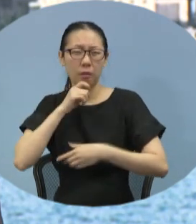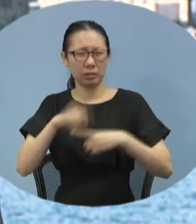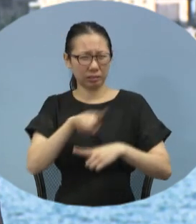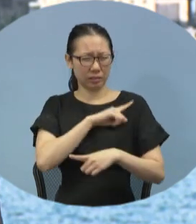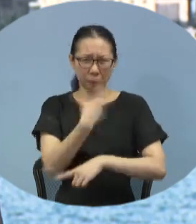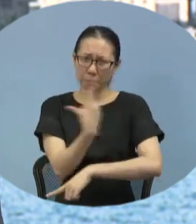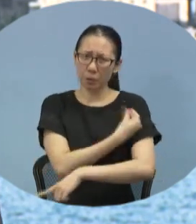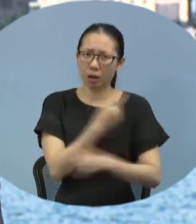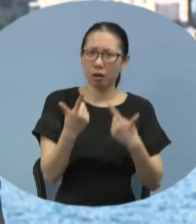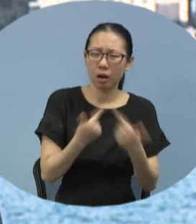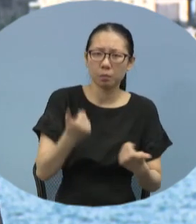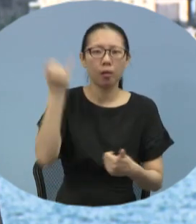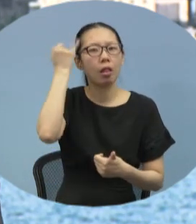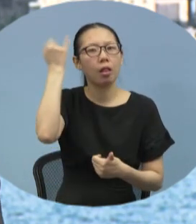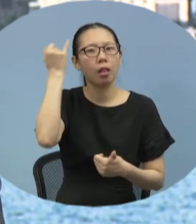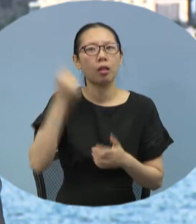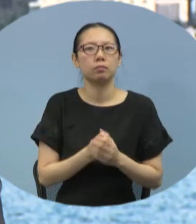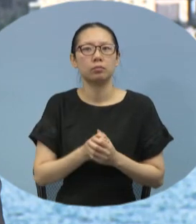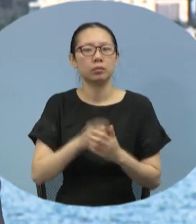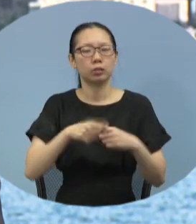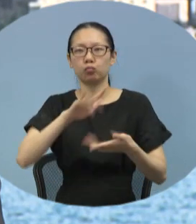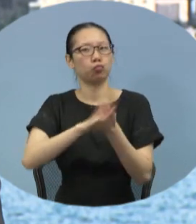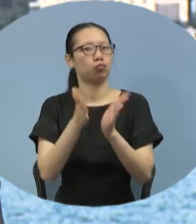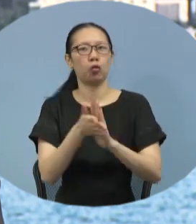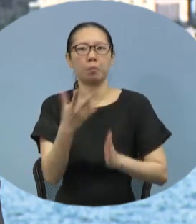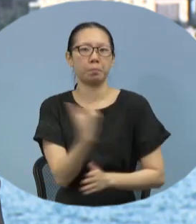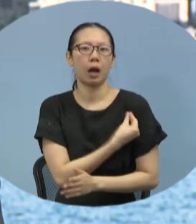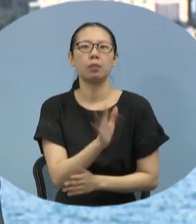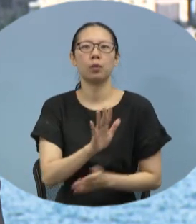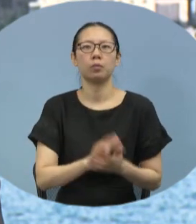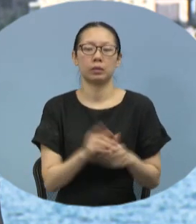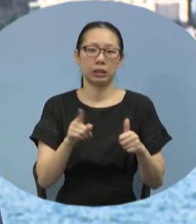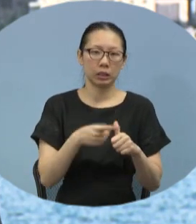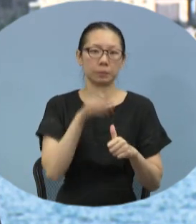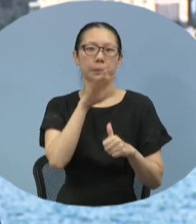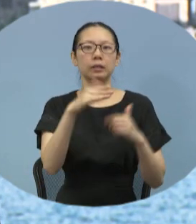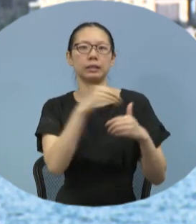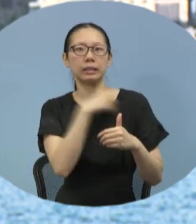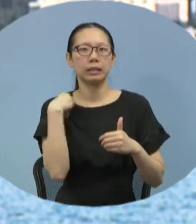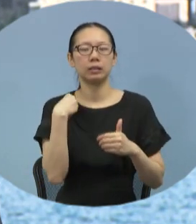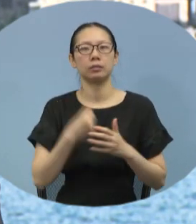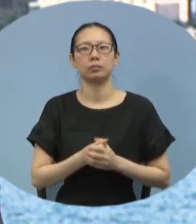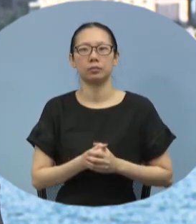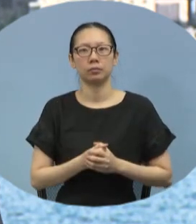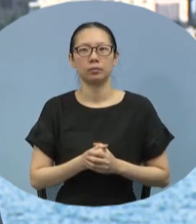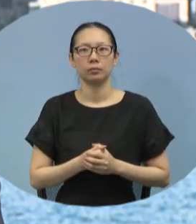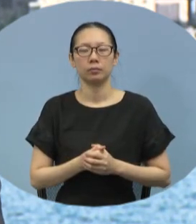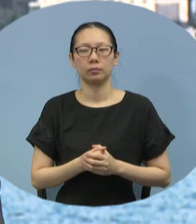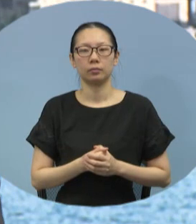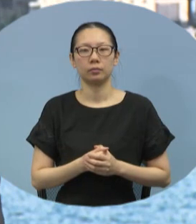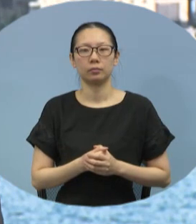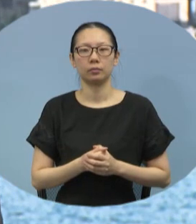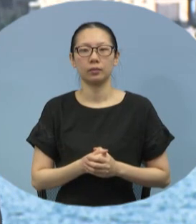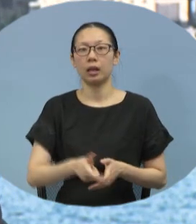否適合接種疫苗，亦都請不要預約，並且是徵求家庭醫生或者主診醫生的意